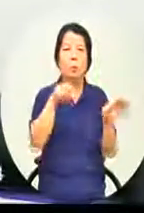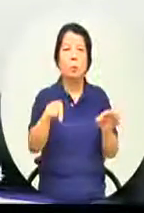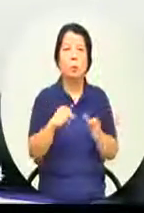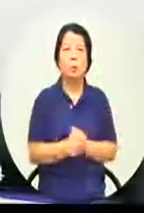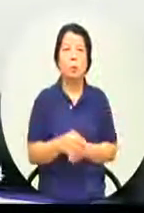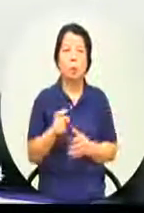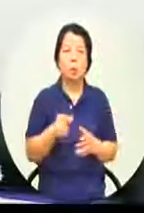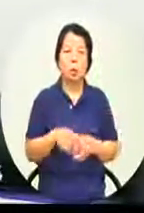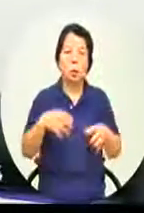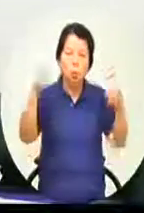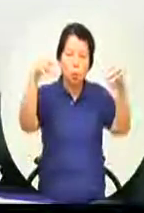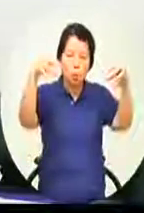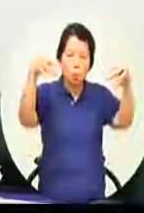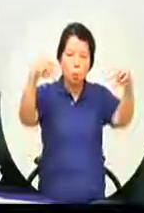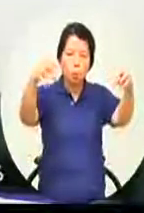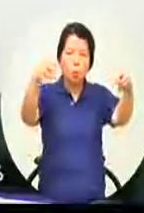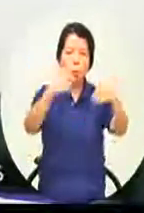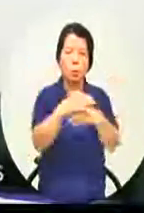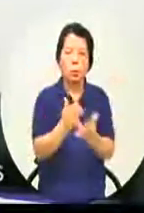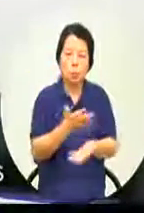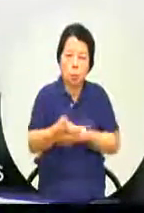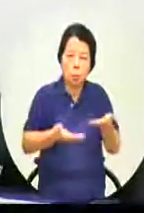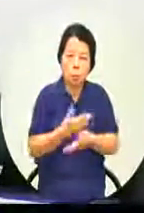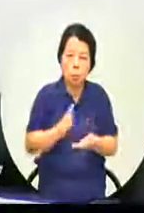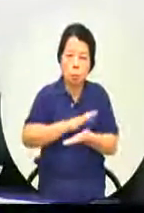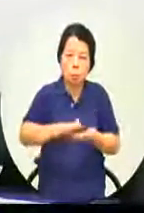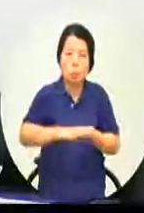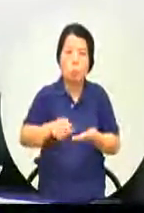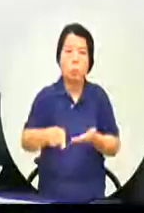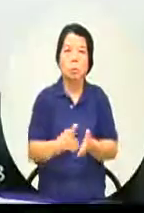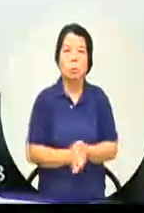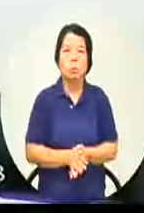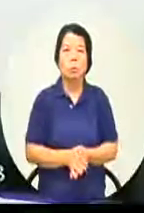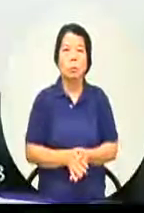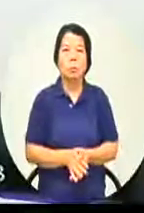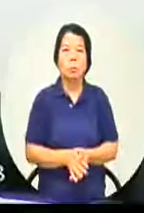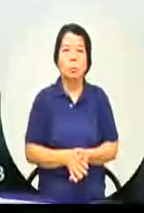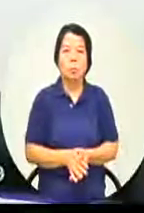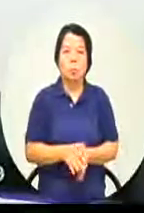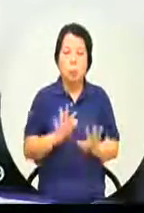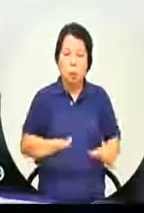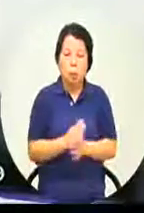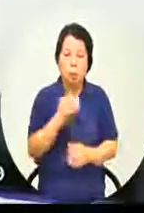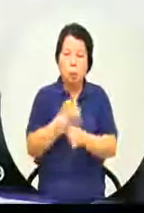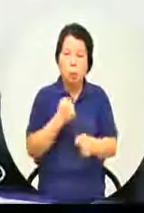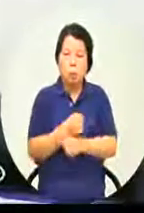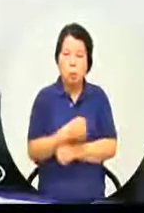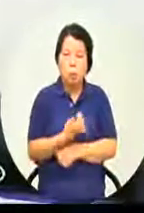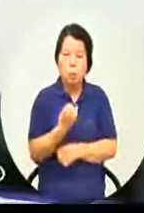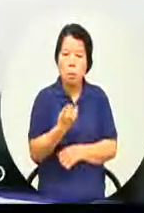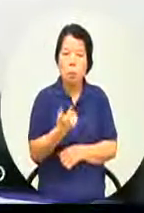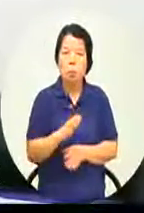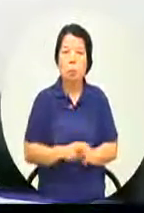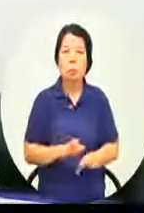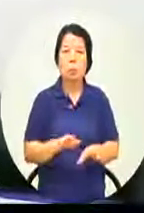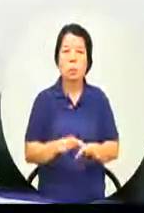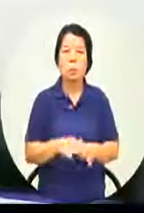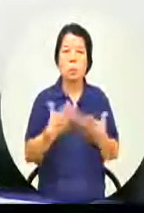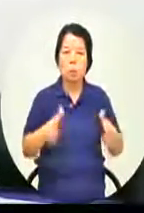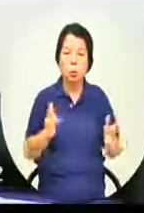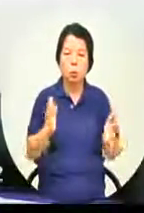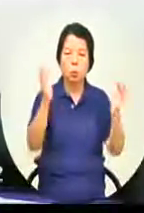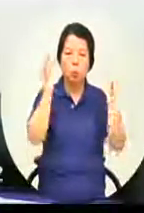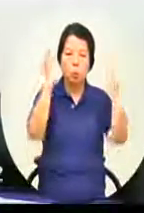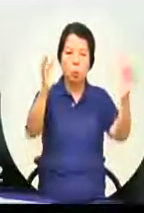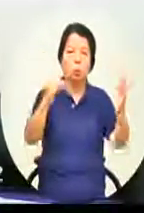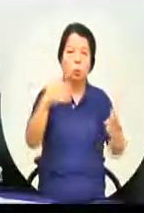对照明的部分来做一些沟通，来做一些处理。那针对这个部分的进度是什么，以及它比如说有一些树要